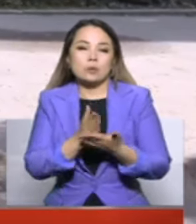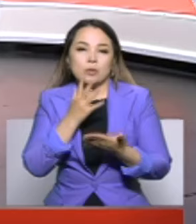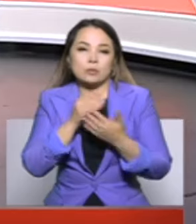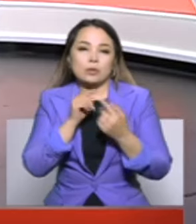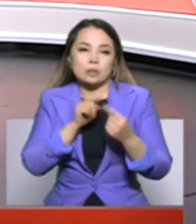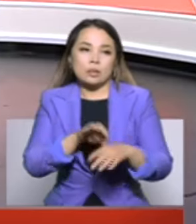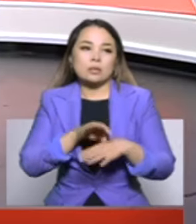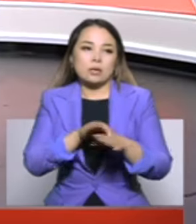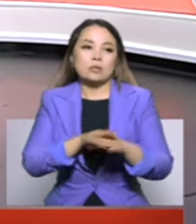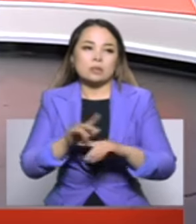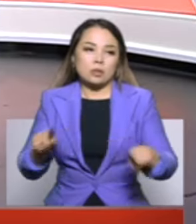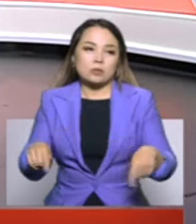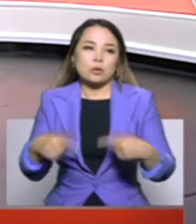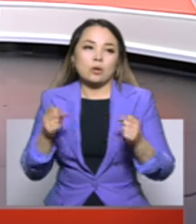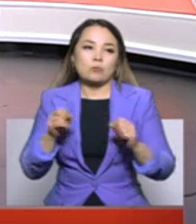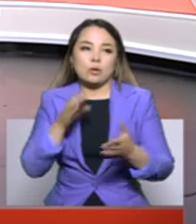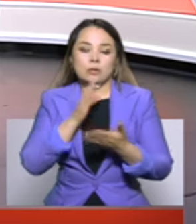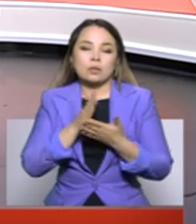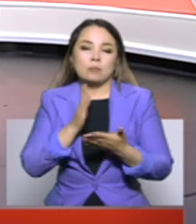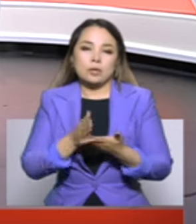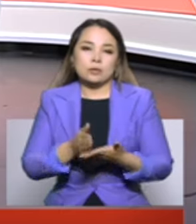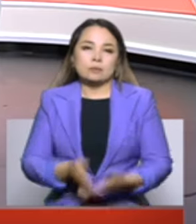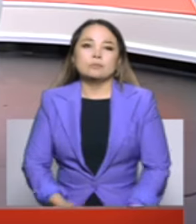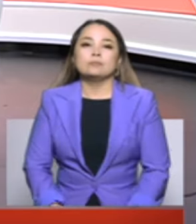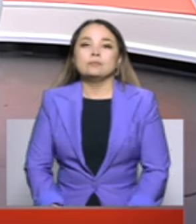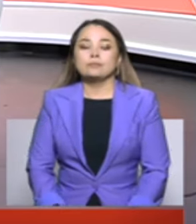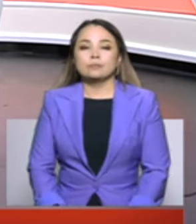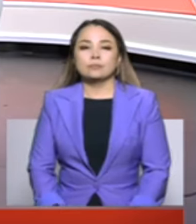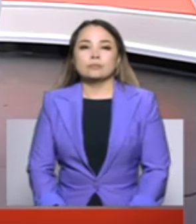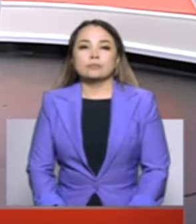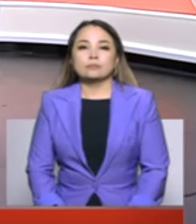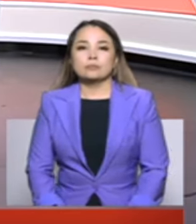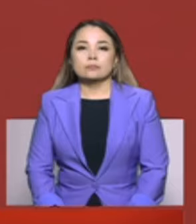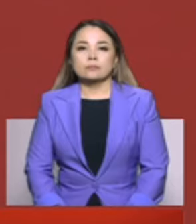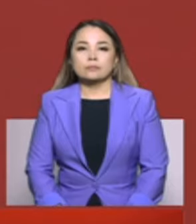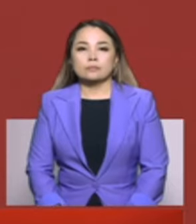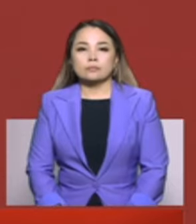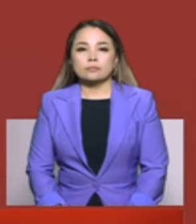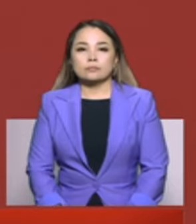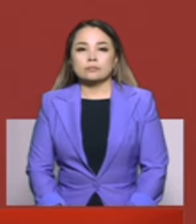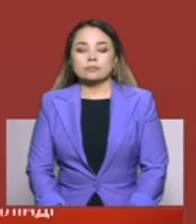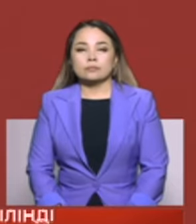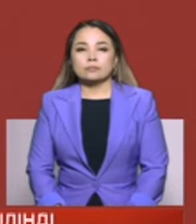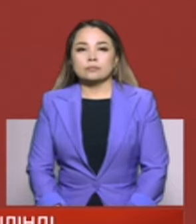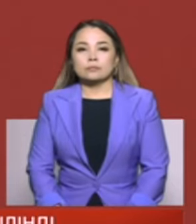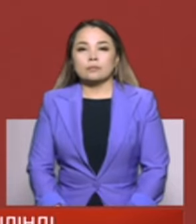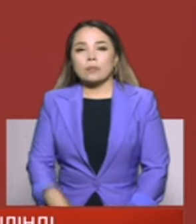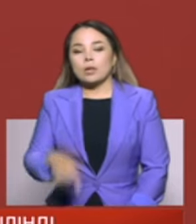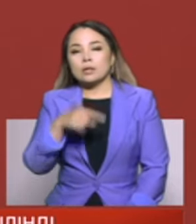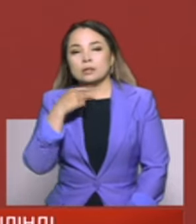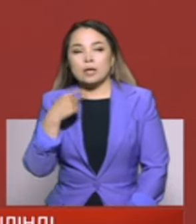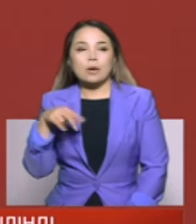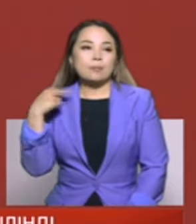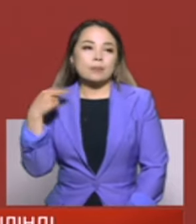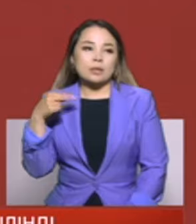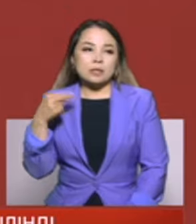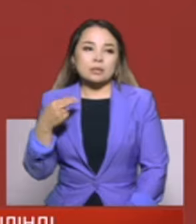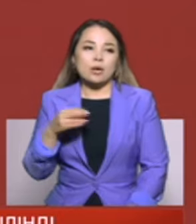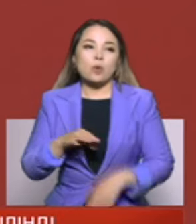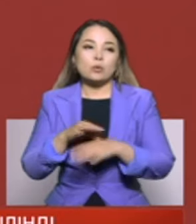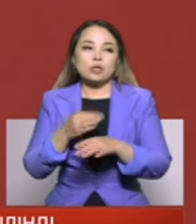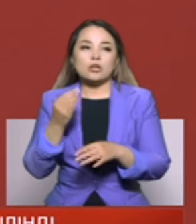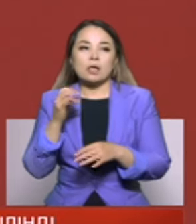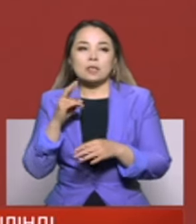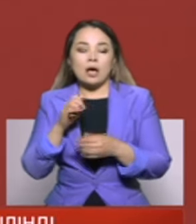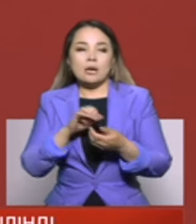қарсы иммунитет қалыптастыра алады дейді. Әріптес. Рахмет, Индира. Өзгеде ақпарат, Ресей президенті елімізде өтетін